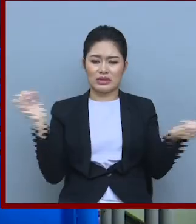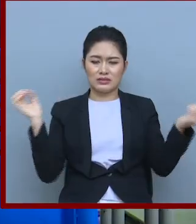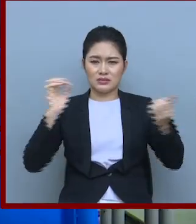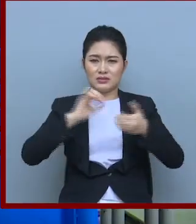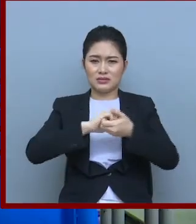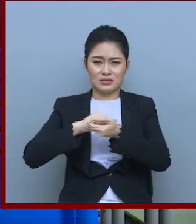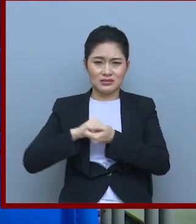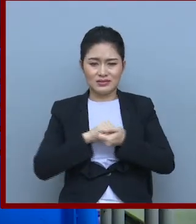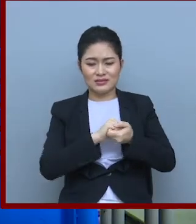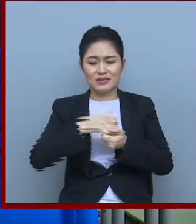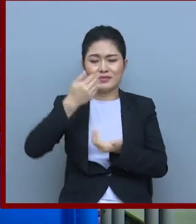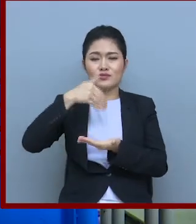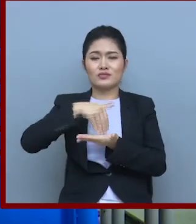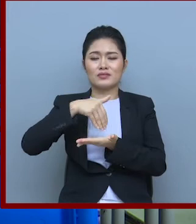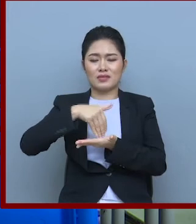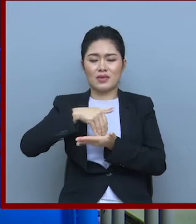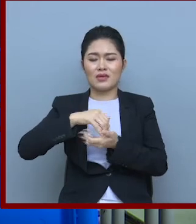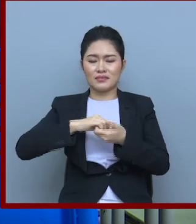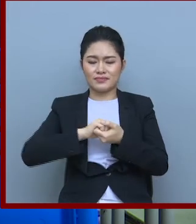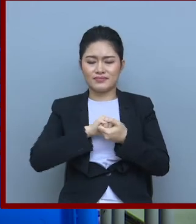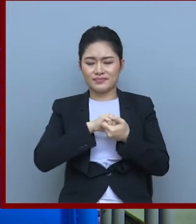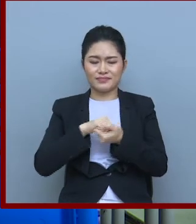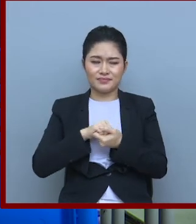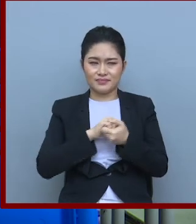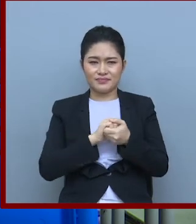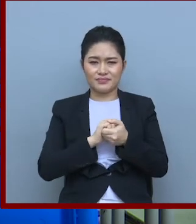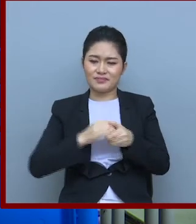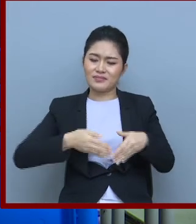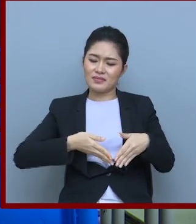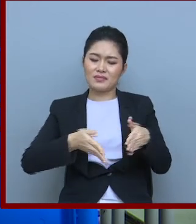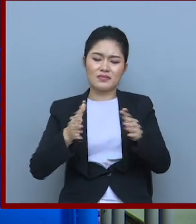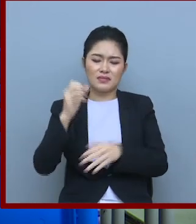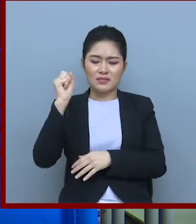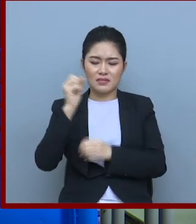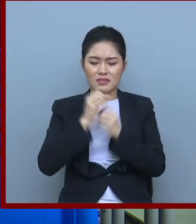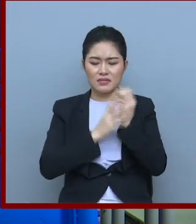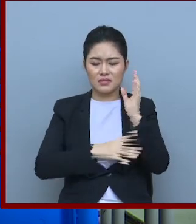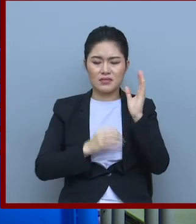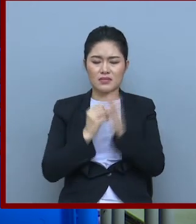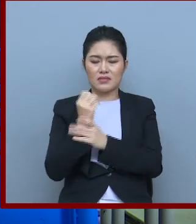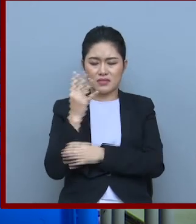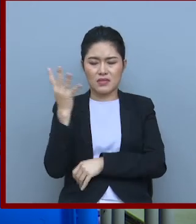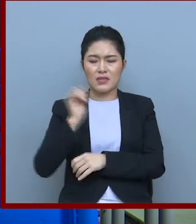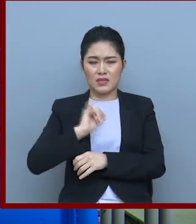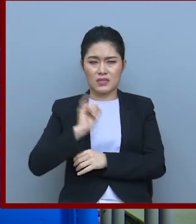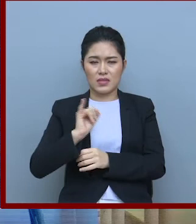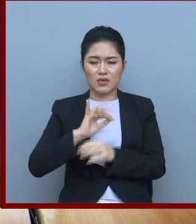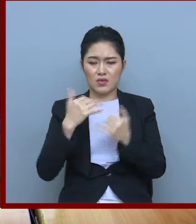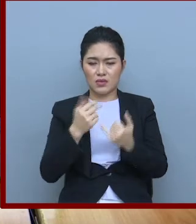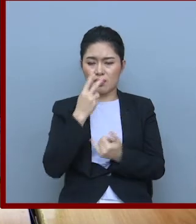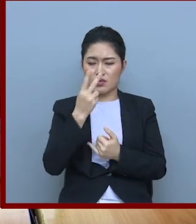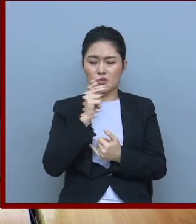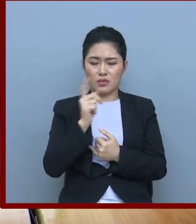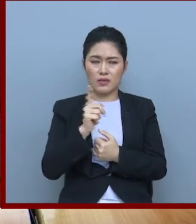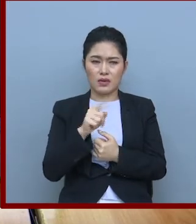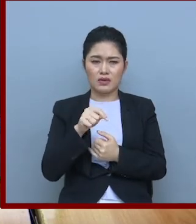การเชื่อมต่อเป็นเหมือนศูนย์กลางนะครับที่เอาไว้สร้างเส้นทางกับตัวของ Internet of Things เลยม